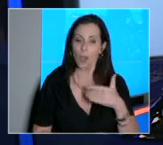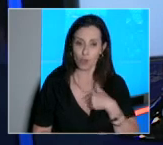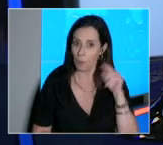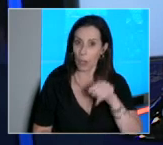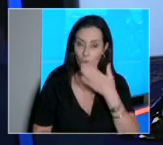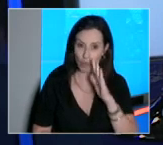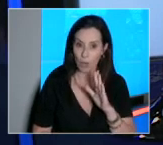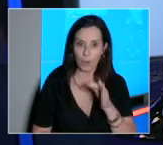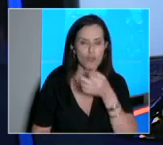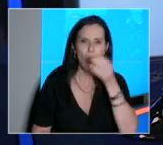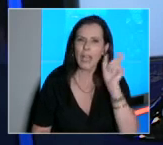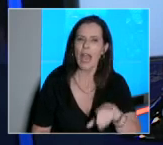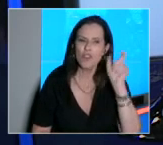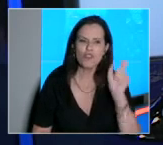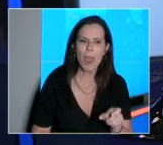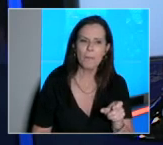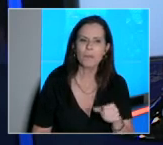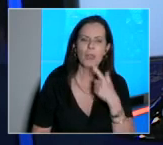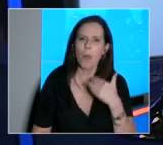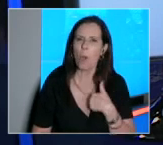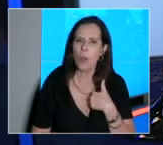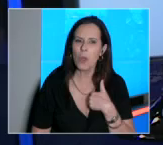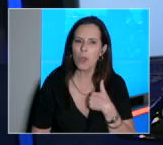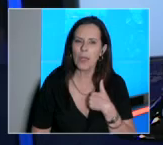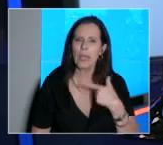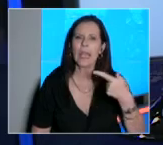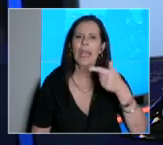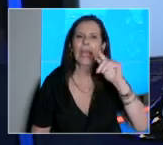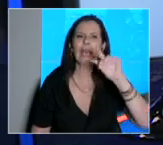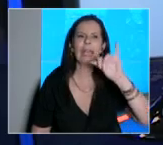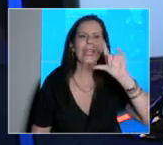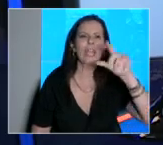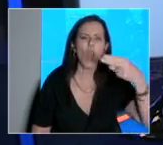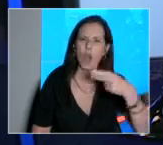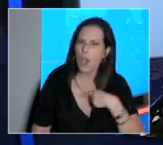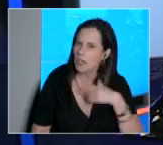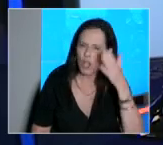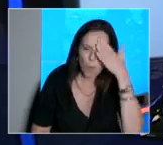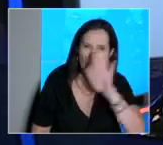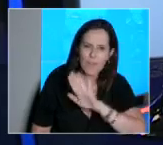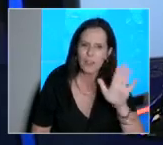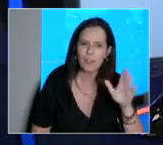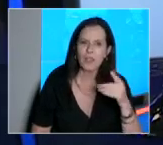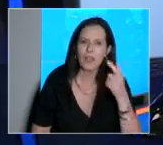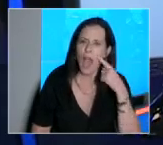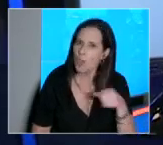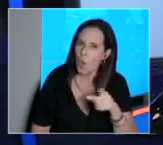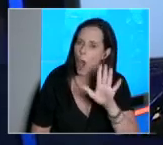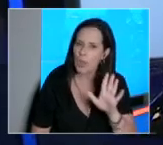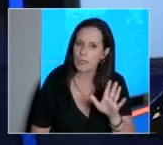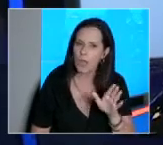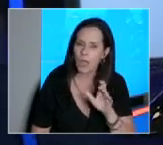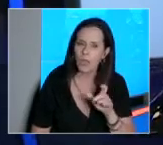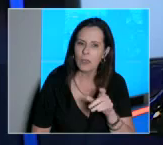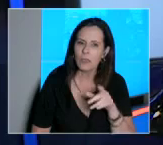כשבאתי לירושלים, שאלתי אנשים, אמרו לי גילו, גילו, אני לא מבין בזה, אני ווייז. אבל אנשים פה לא